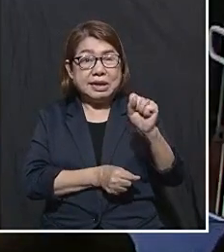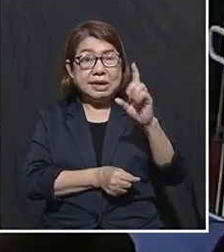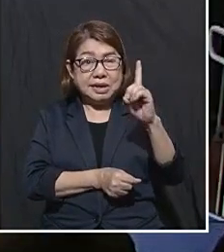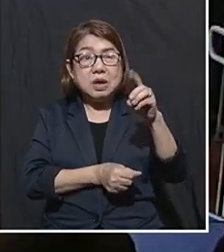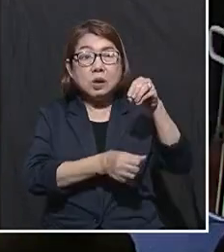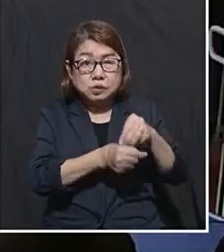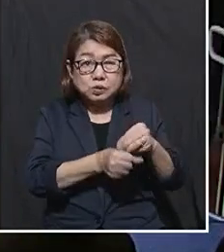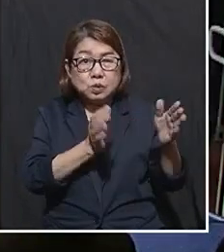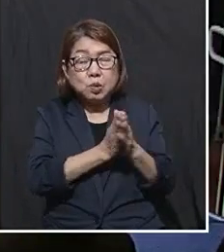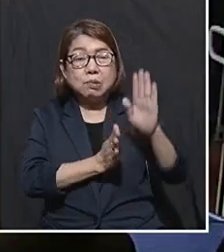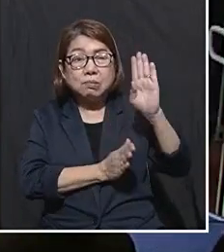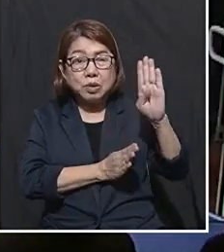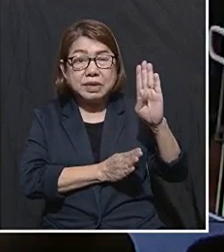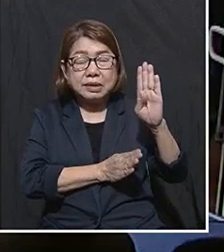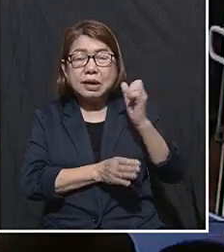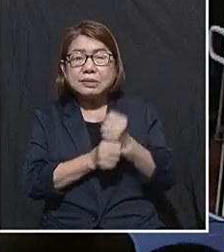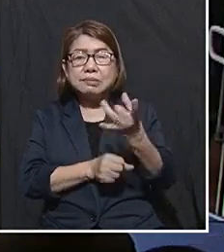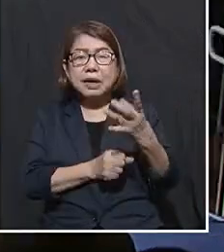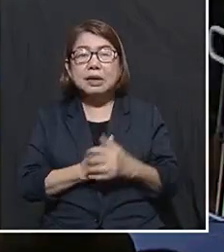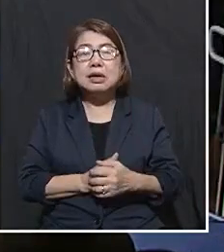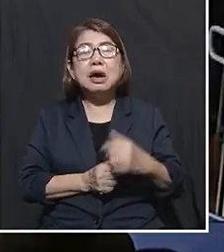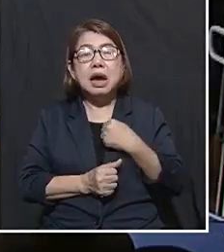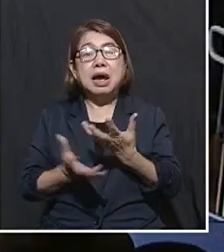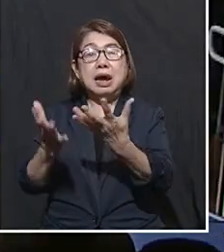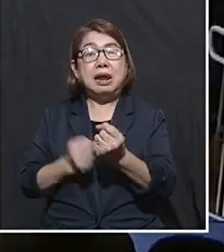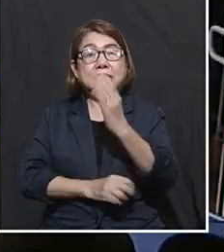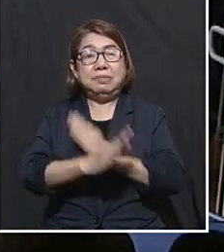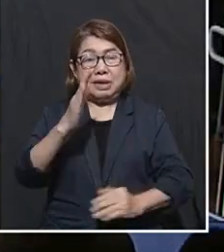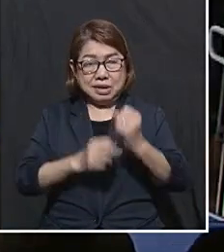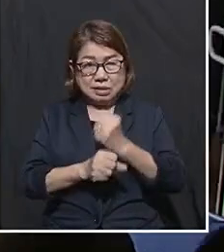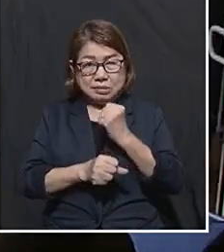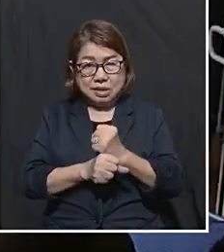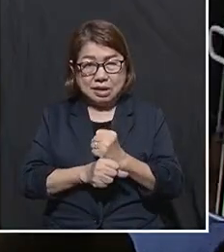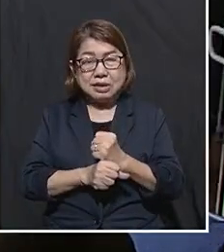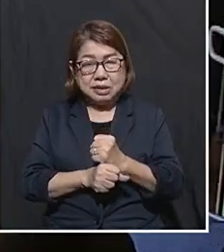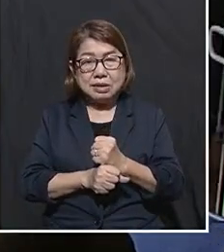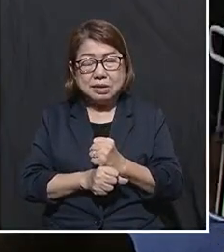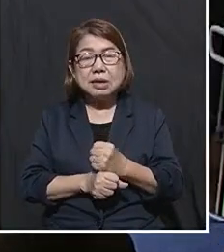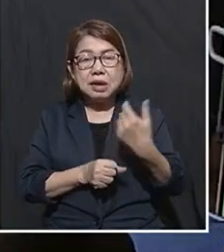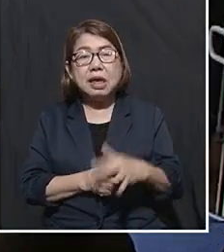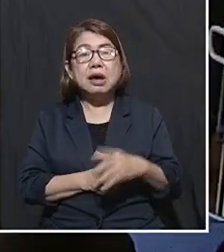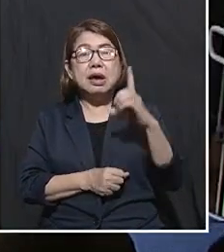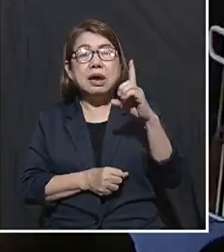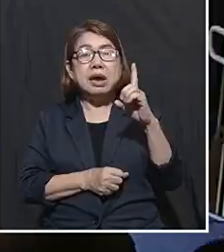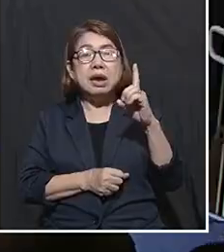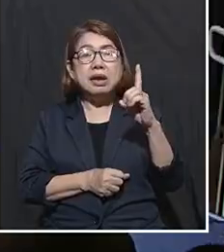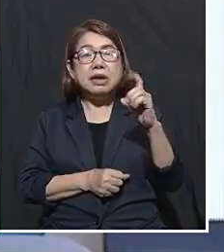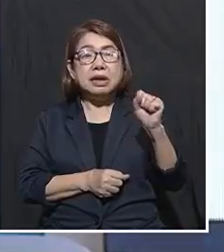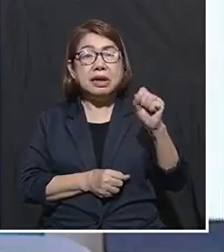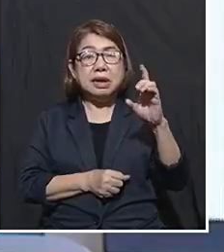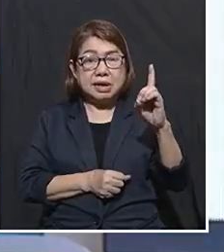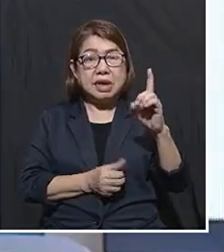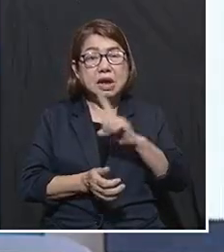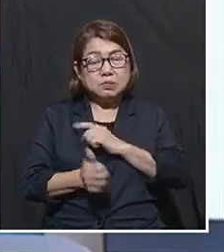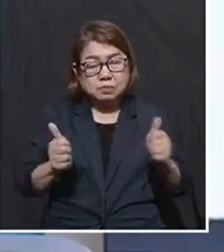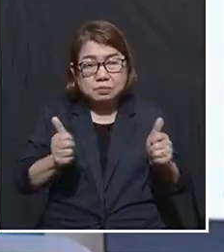การทำอะไรให้นะครับก็คือเราจะรับผู้พิการเข้ามาทำงานโดยมี DSD เป็นผู้ดูแลในงาน DSD